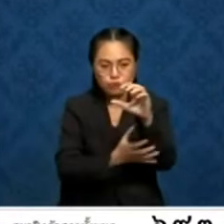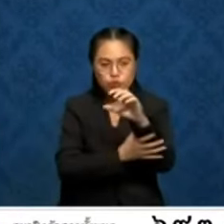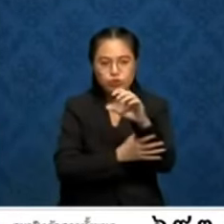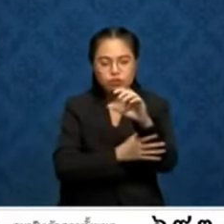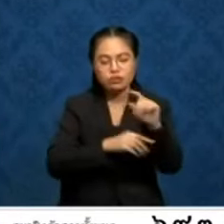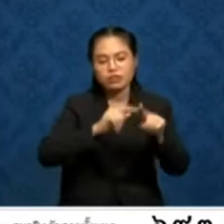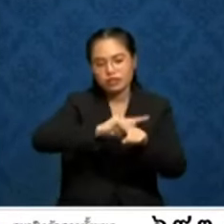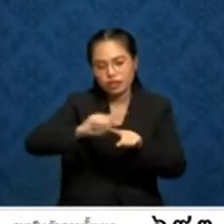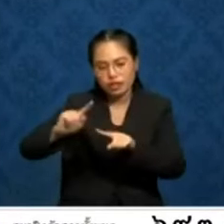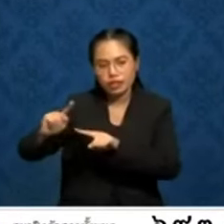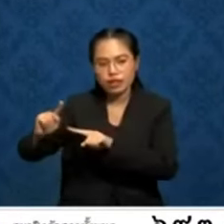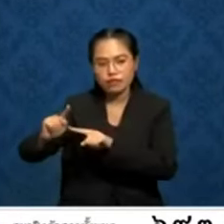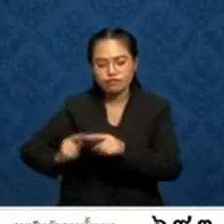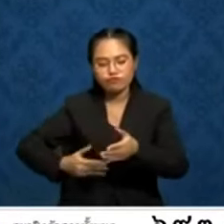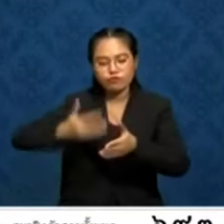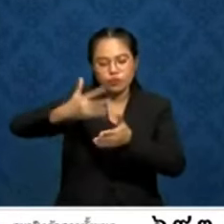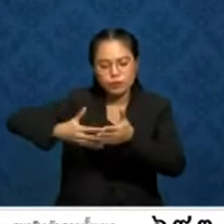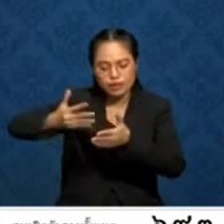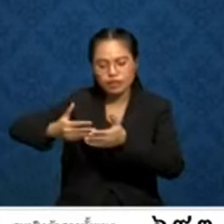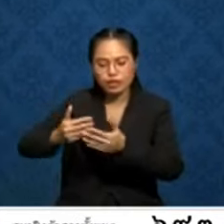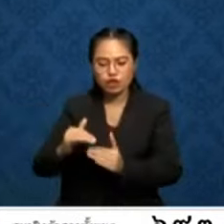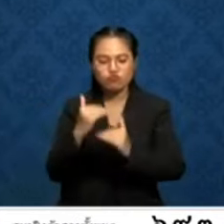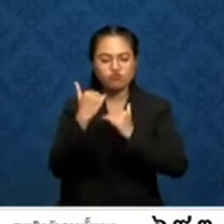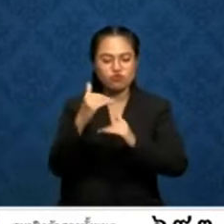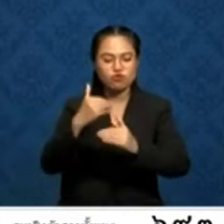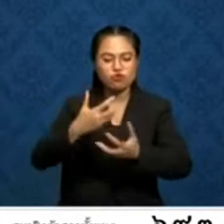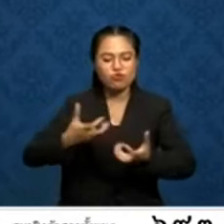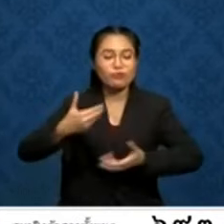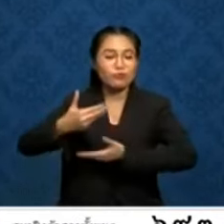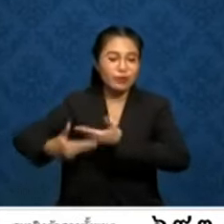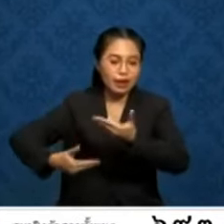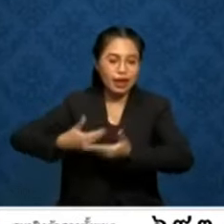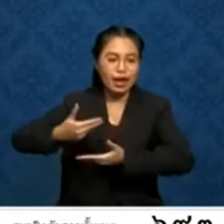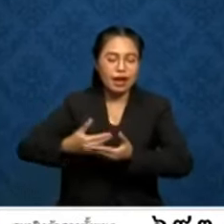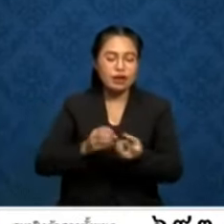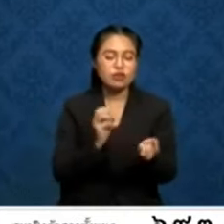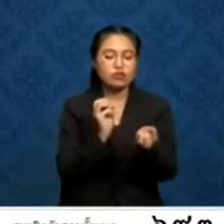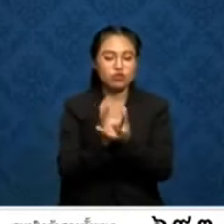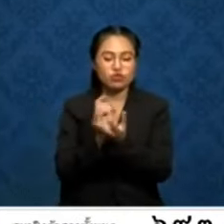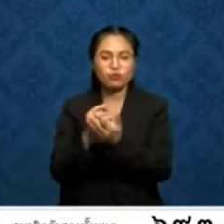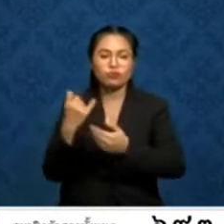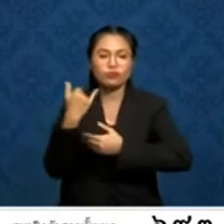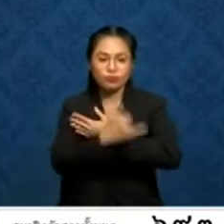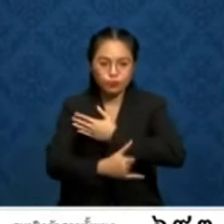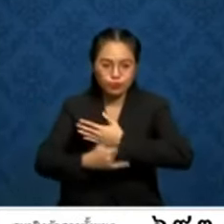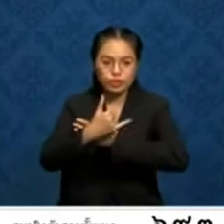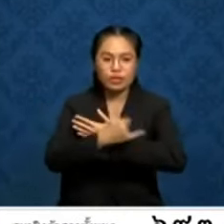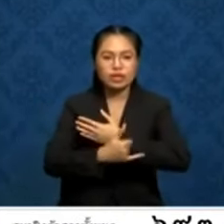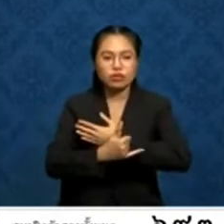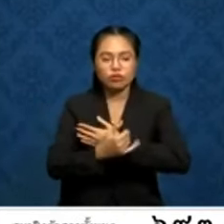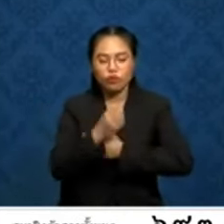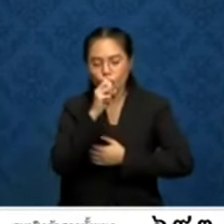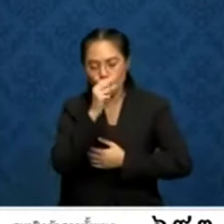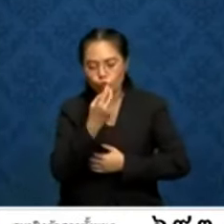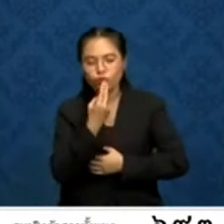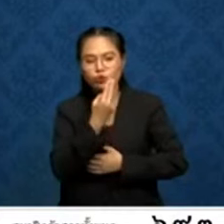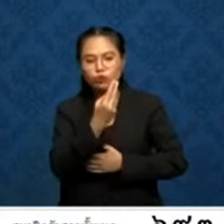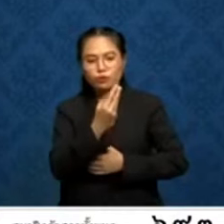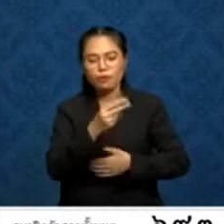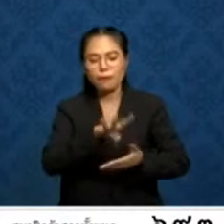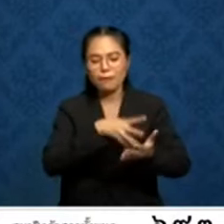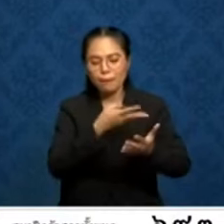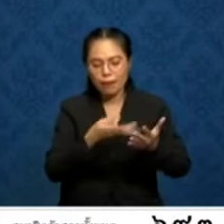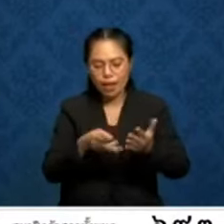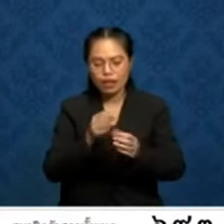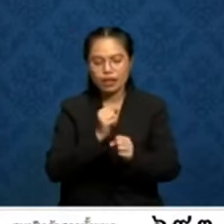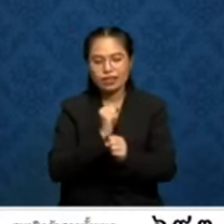สร้างอุปสรรคทางอ้อมในการแข่งขันส่งผลให้ทุกประเทศจำเป็นต้องปรับเปลี่ยนท่าทีและยุทธศาสตร์ใน